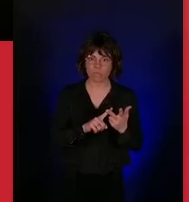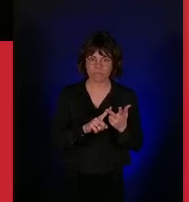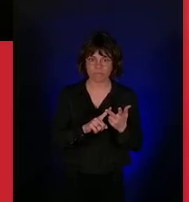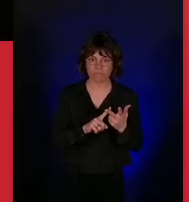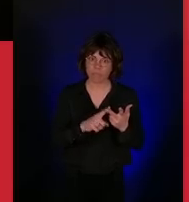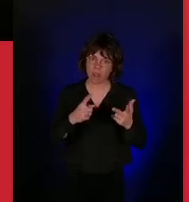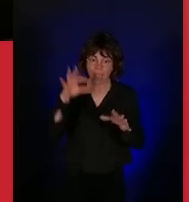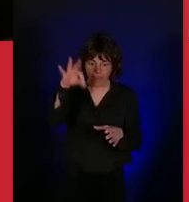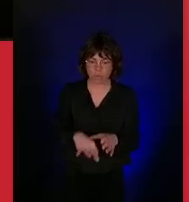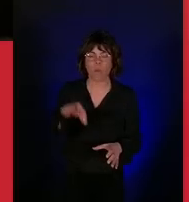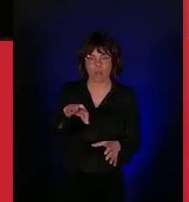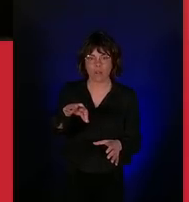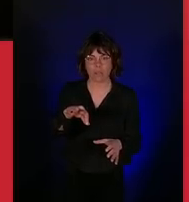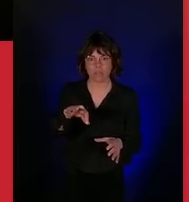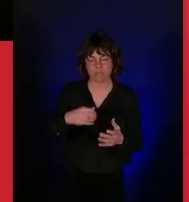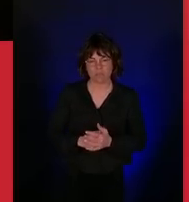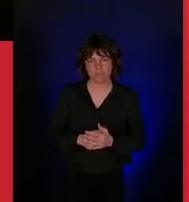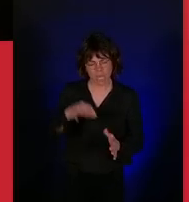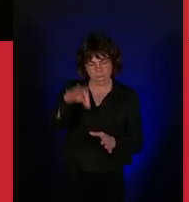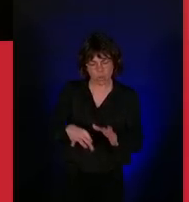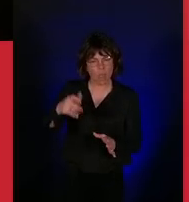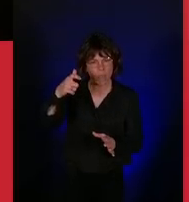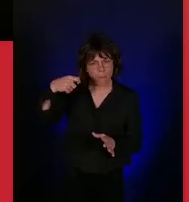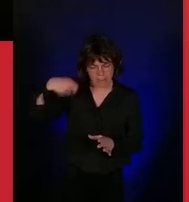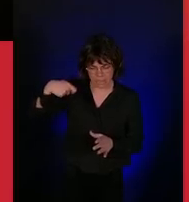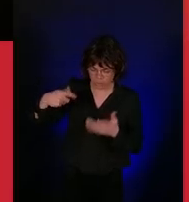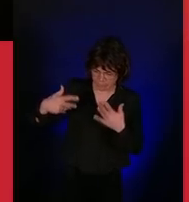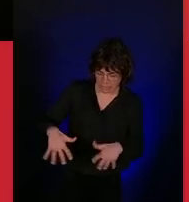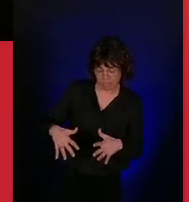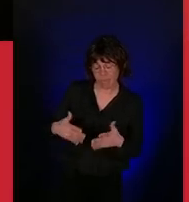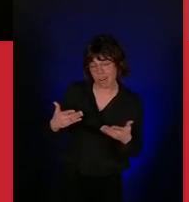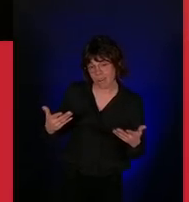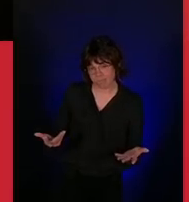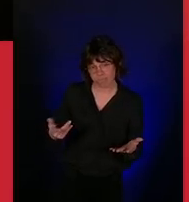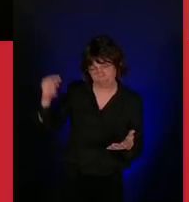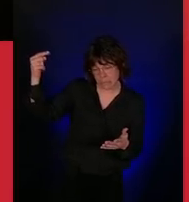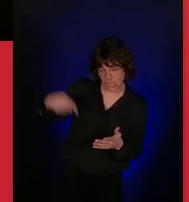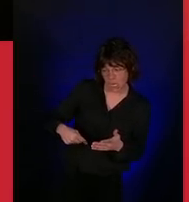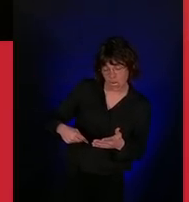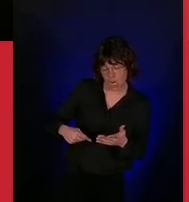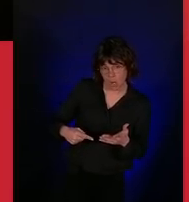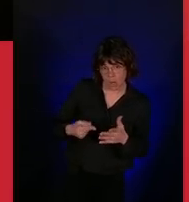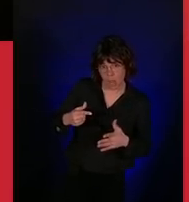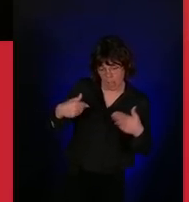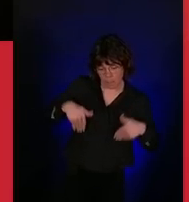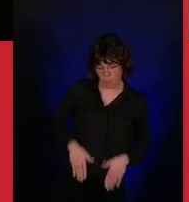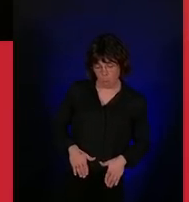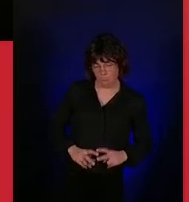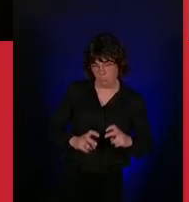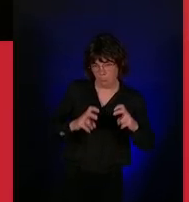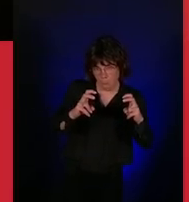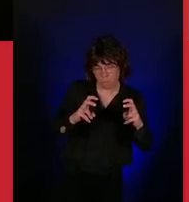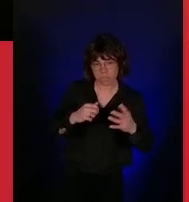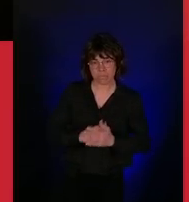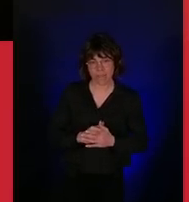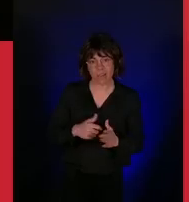nature électorale. Après l'élection présidentielle, par défaut, et marquée par la montée de l'abstention, les élections